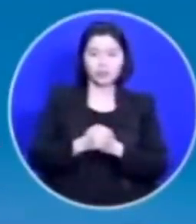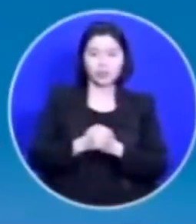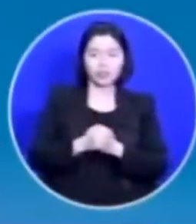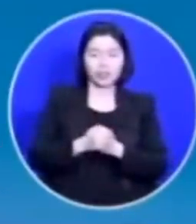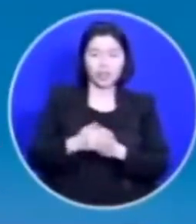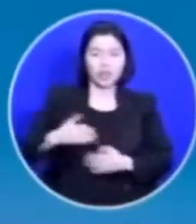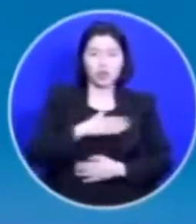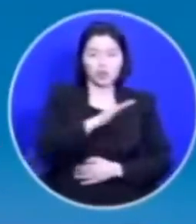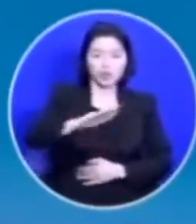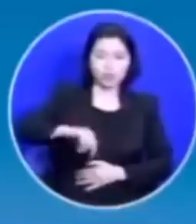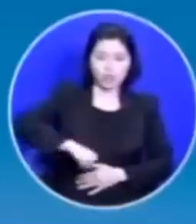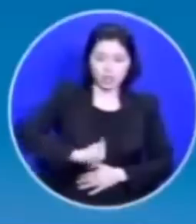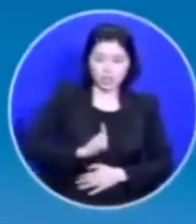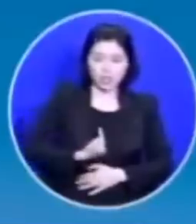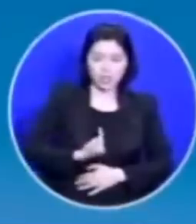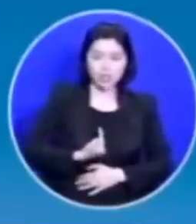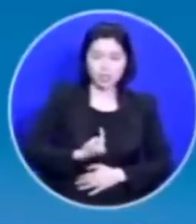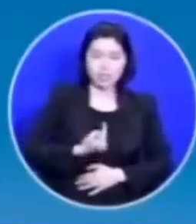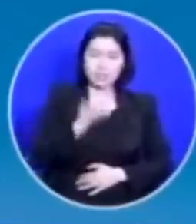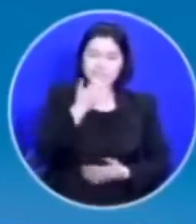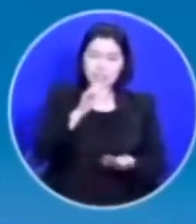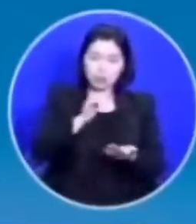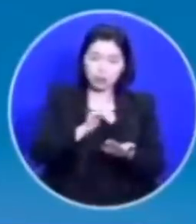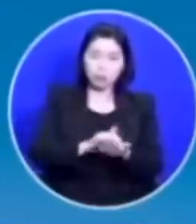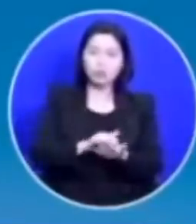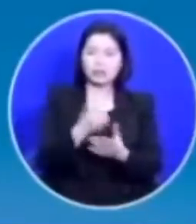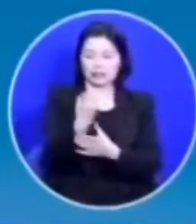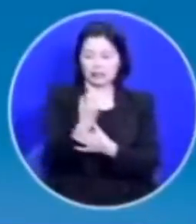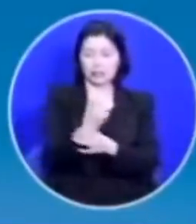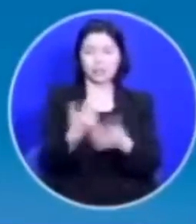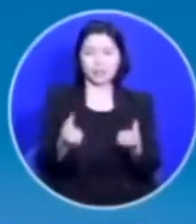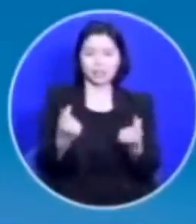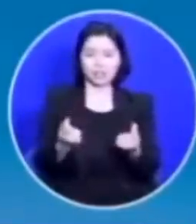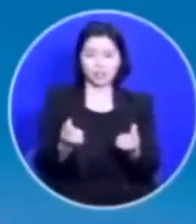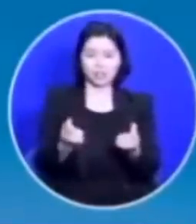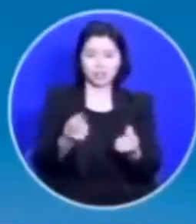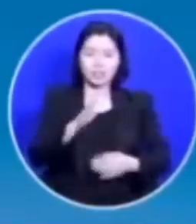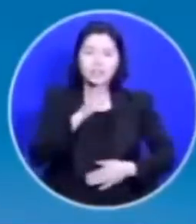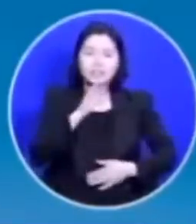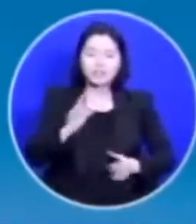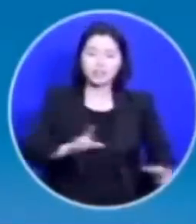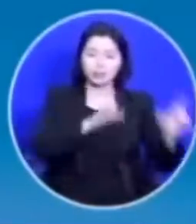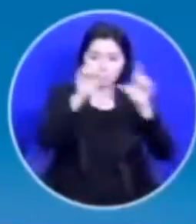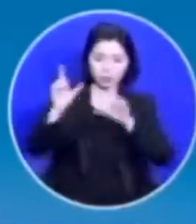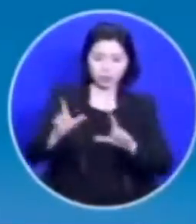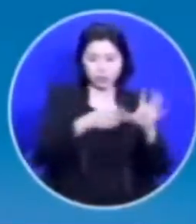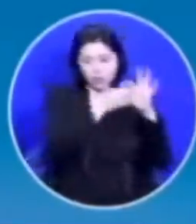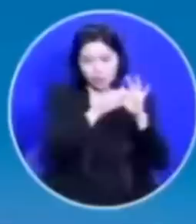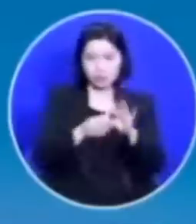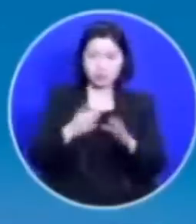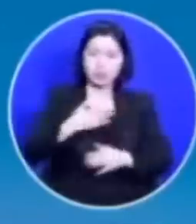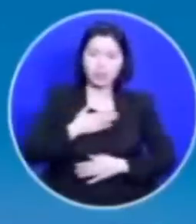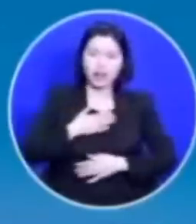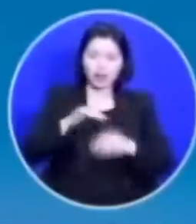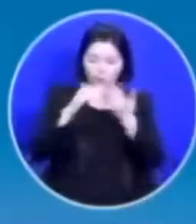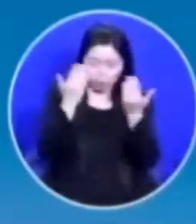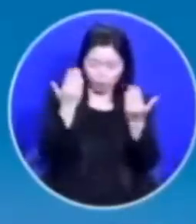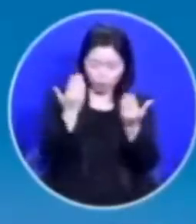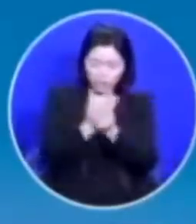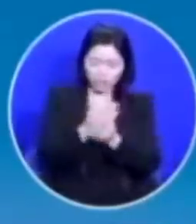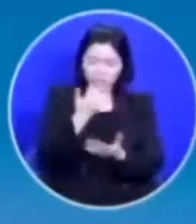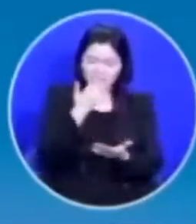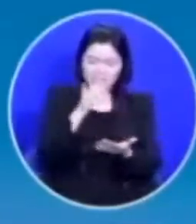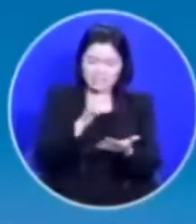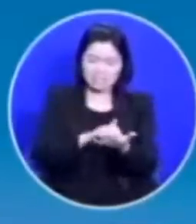우리 자신 돌덩어리 같죠 실제로 살면서 나는 완전히 도리아